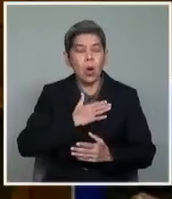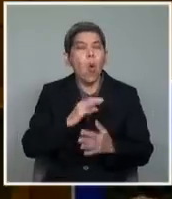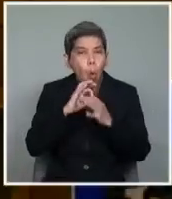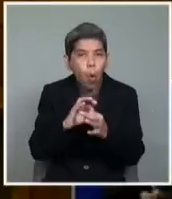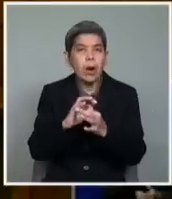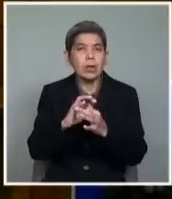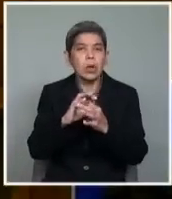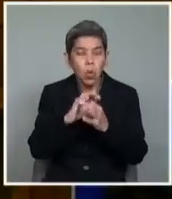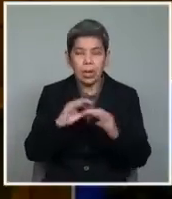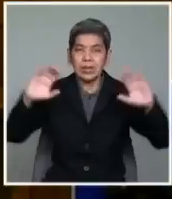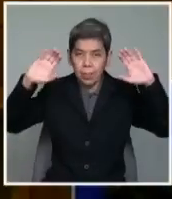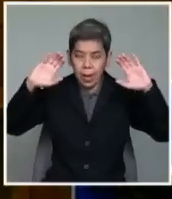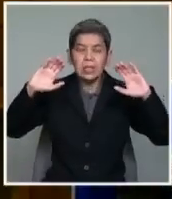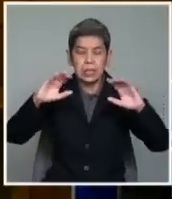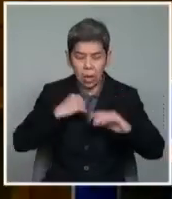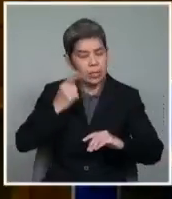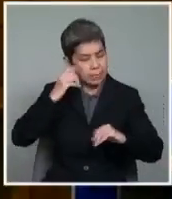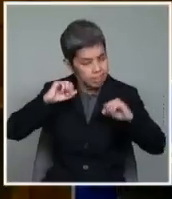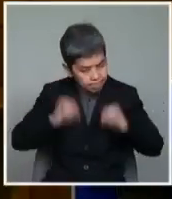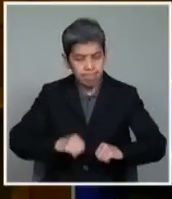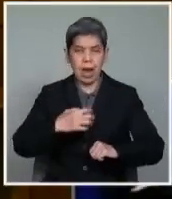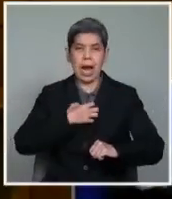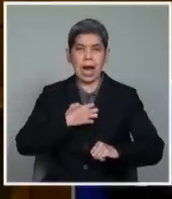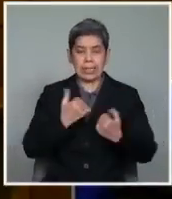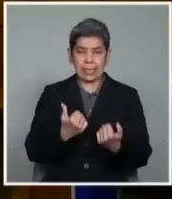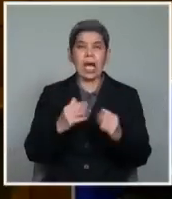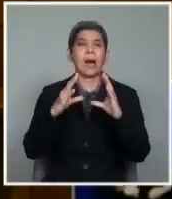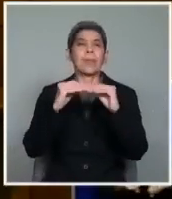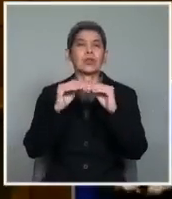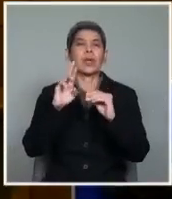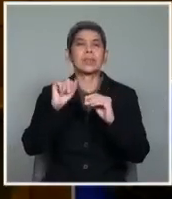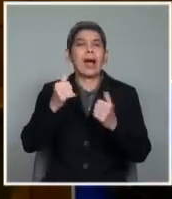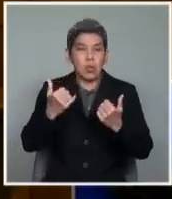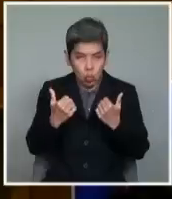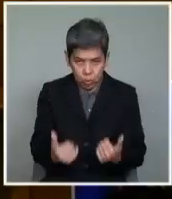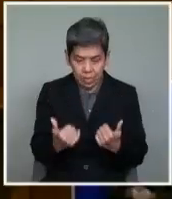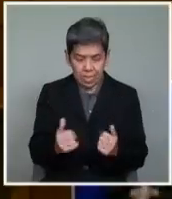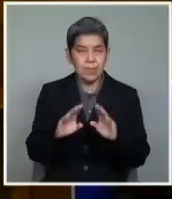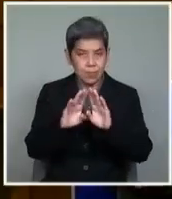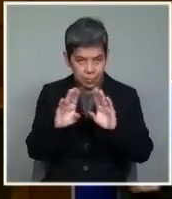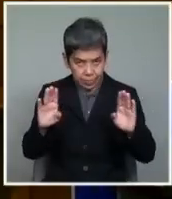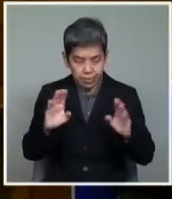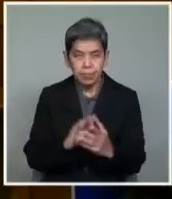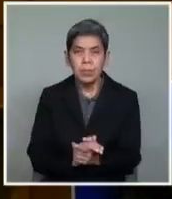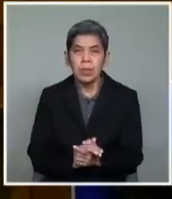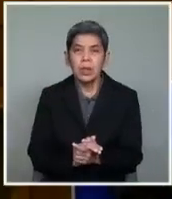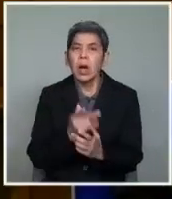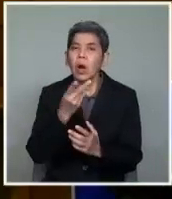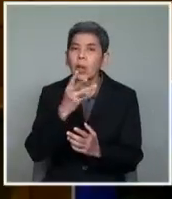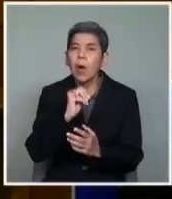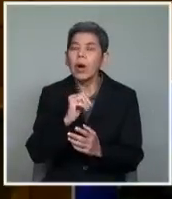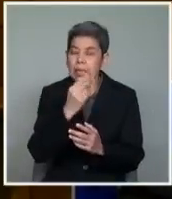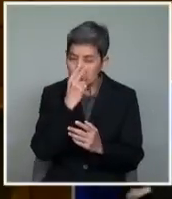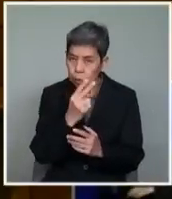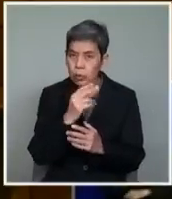งตรงนี้นะครับรัฐบาลก็มีความเห็นชอบร่วมกันจนท่านทำให้เกิดการประชุมในวันนี้นะครับคณะรัฐมนตรีเห็นว่ากรณีที่เกิด